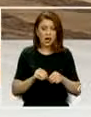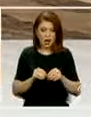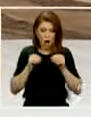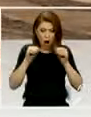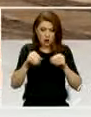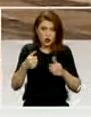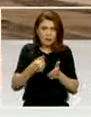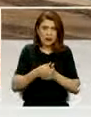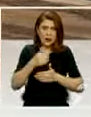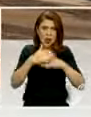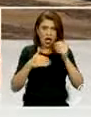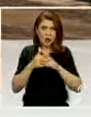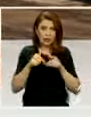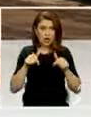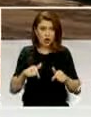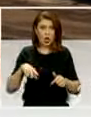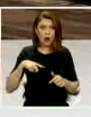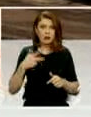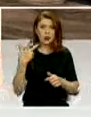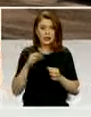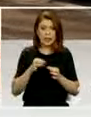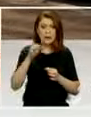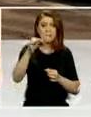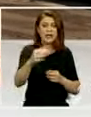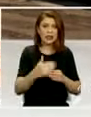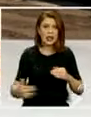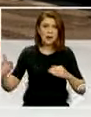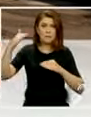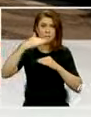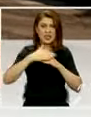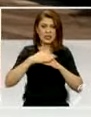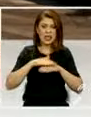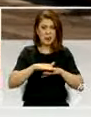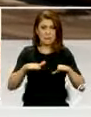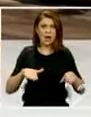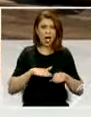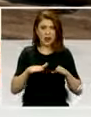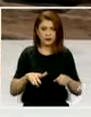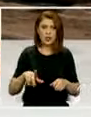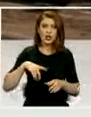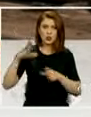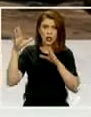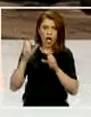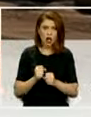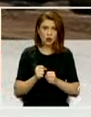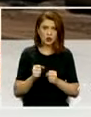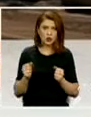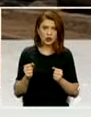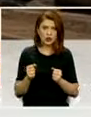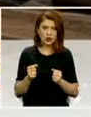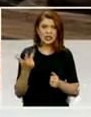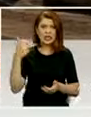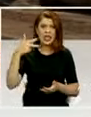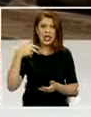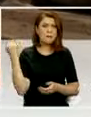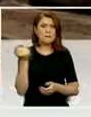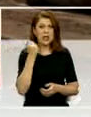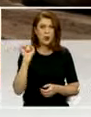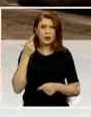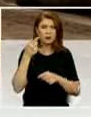mal, iar acum noi ne aflăm la 3 metri deasupra nivelului mării. Sunt aduși la peste 3 milioane